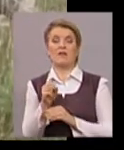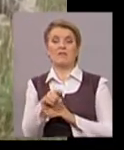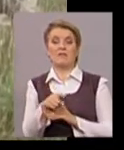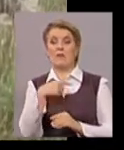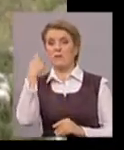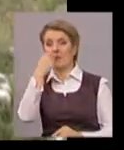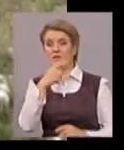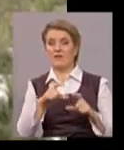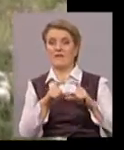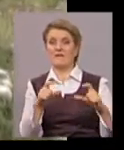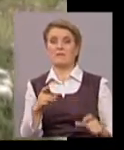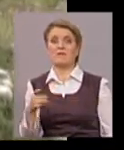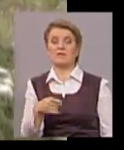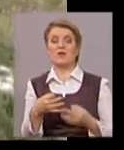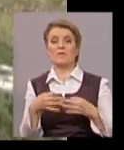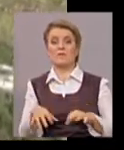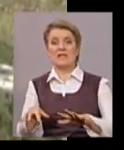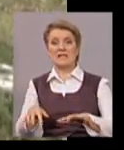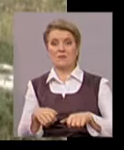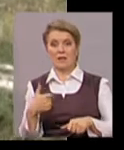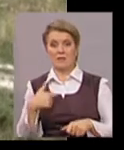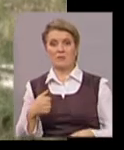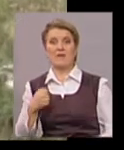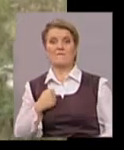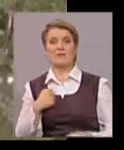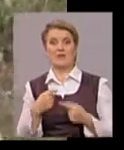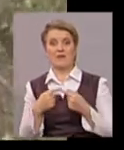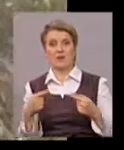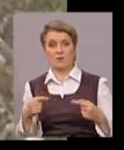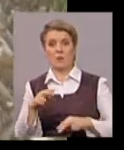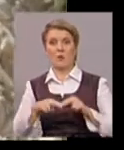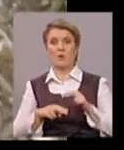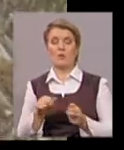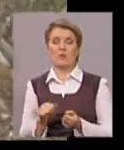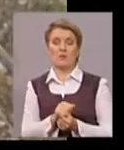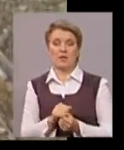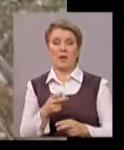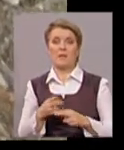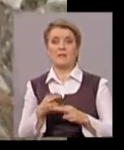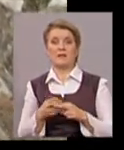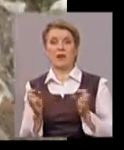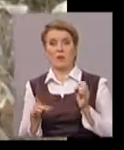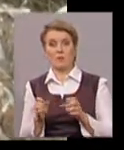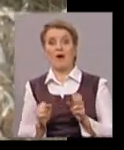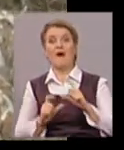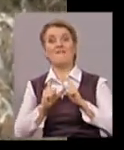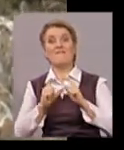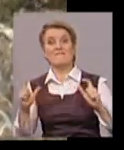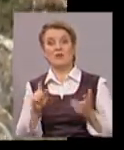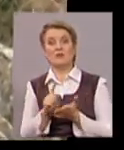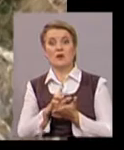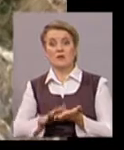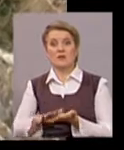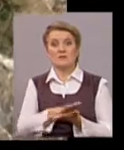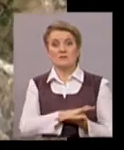фірмі з Рівненщини. Їй дозволили забрати собі військове добро на будматеріали і металобрухт. При цьому фірма повинна була